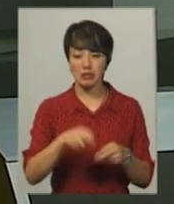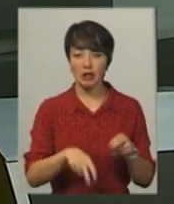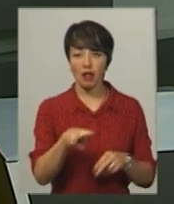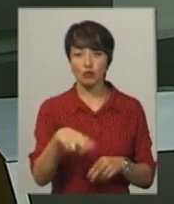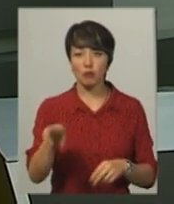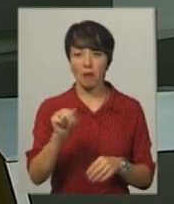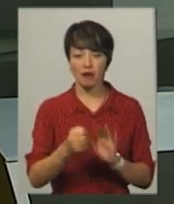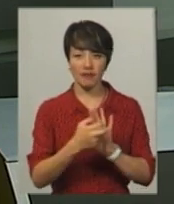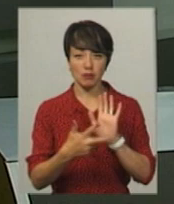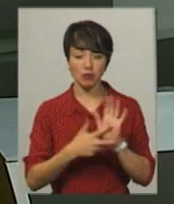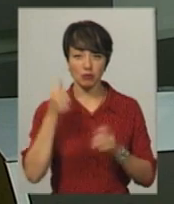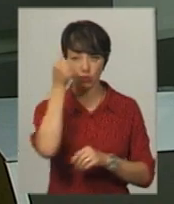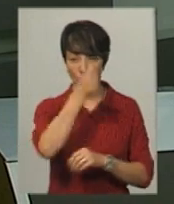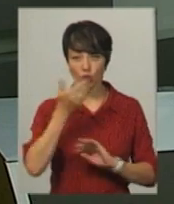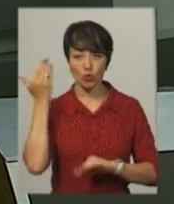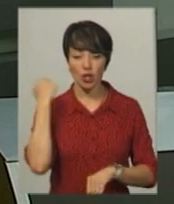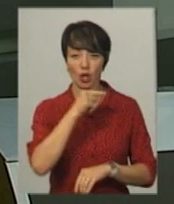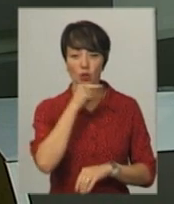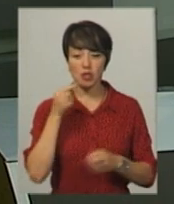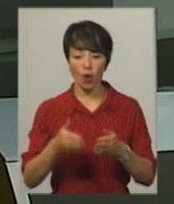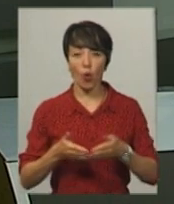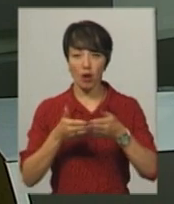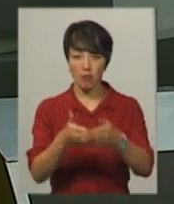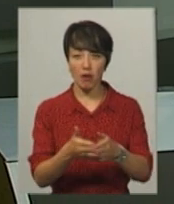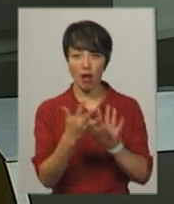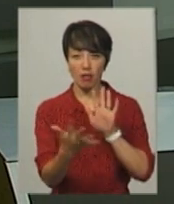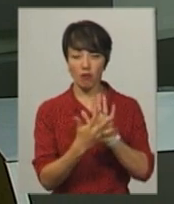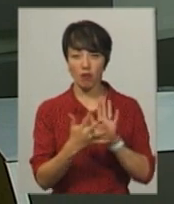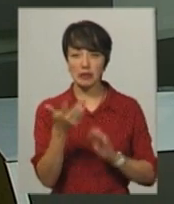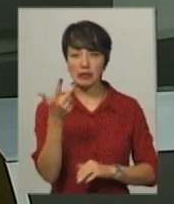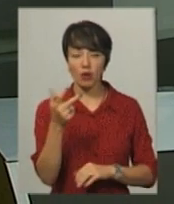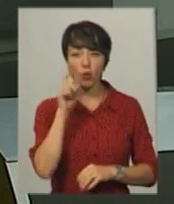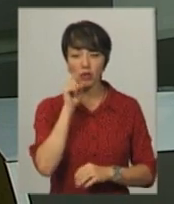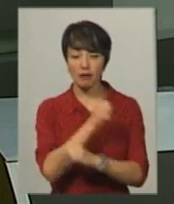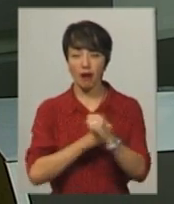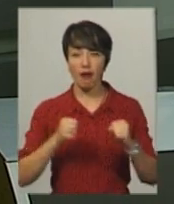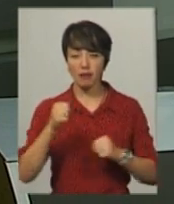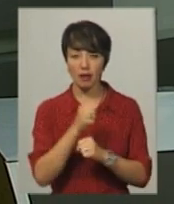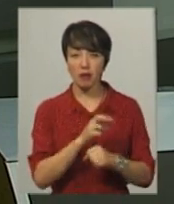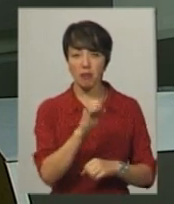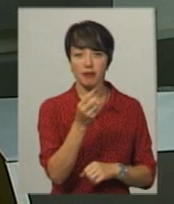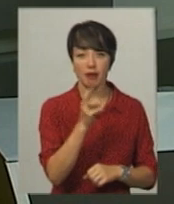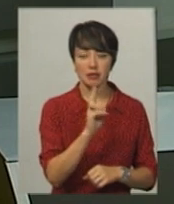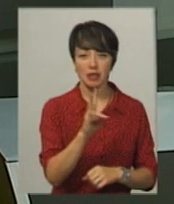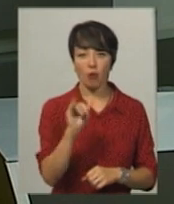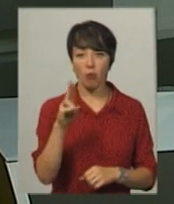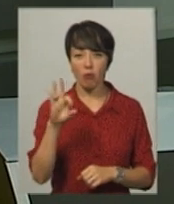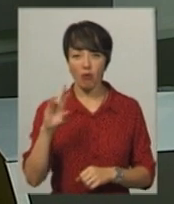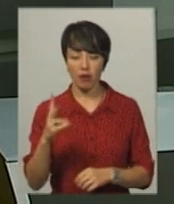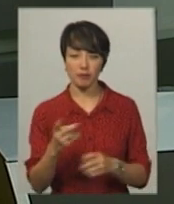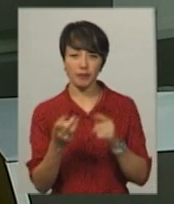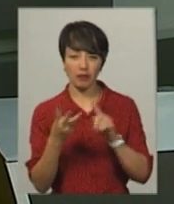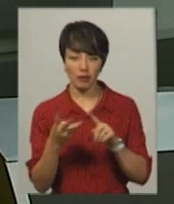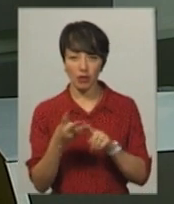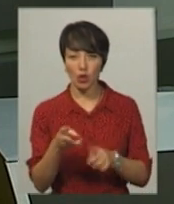листопада 2018-го. Тоді російські кораблі атакували 3 українські катери. Бердянськ, Нікополь і буксир Яникапу.